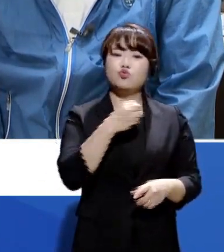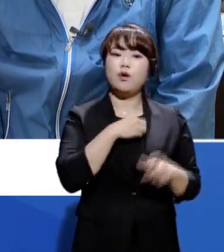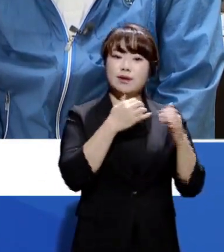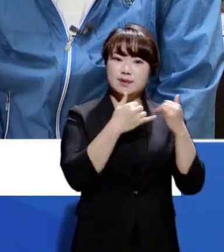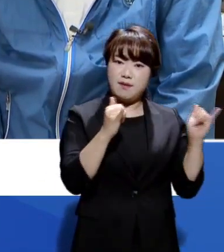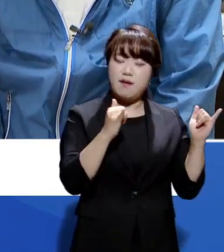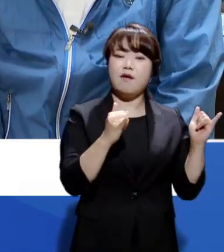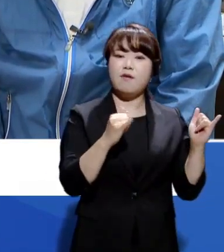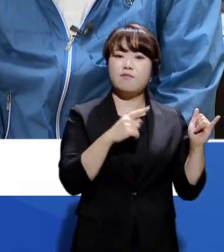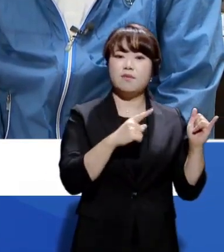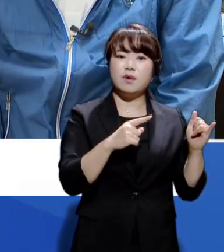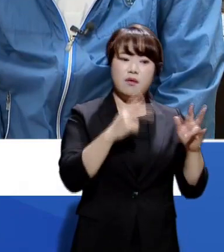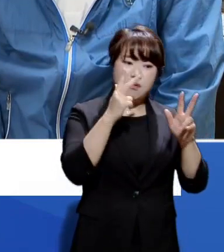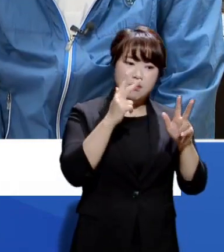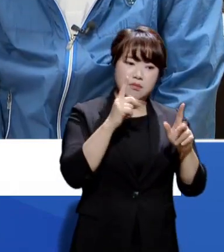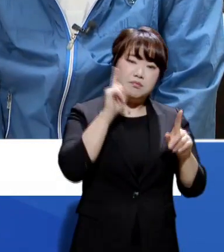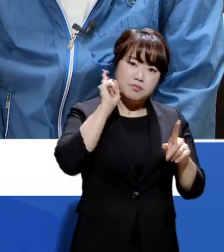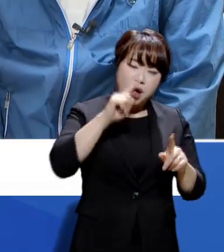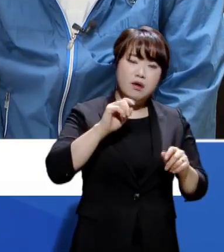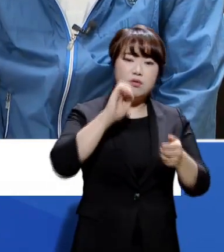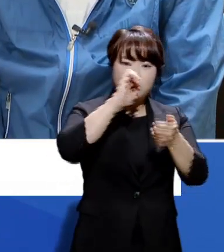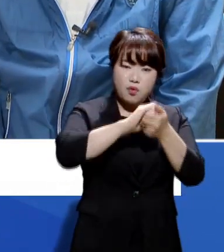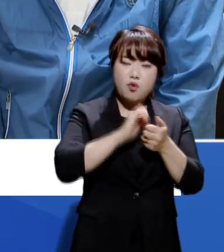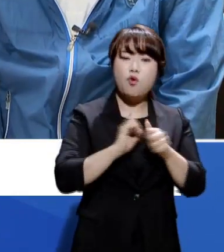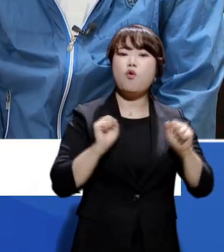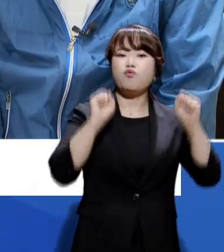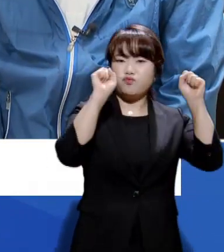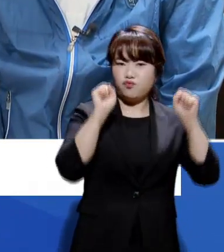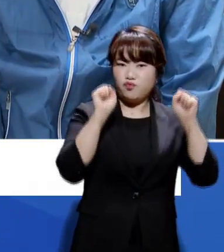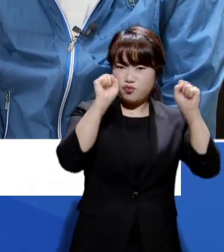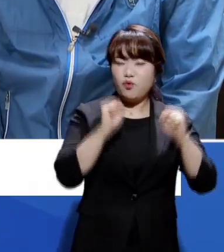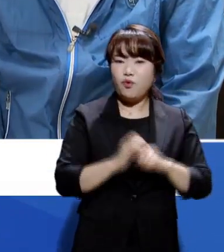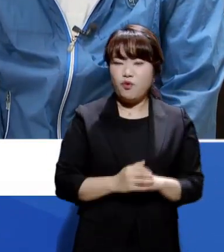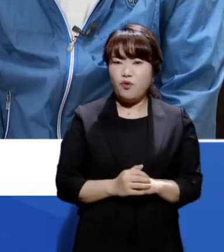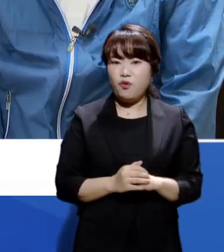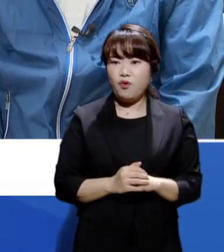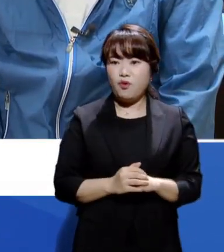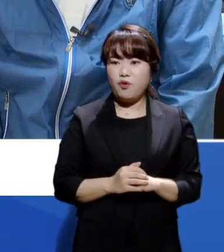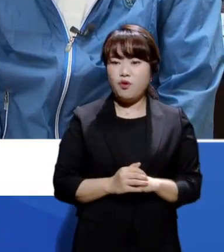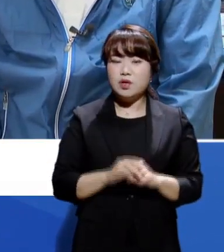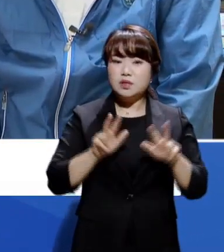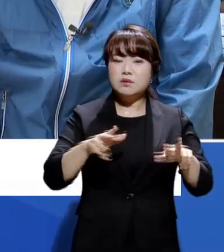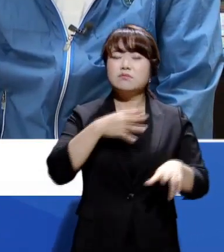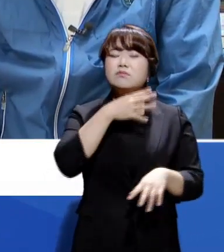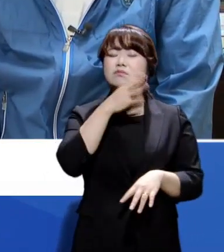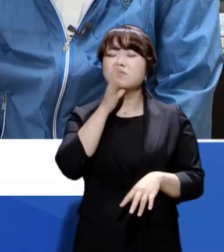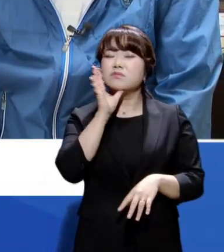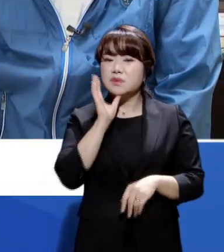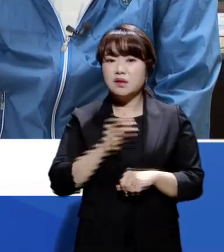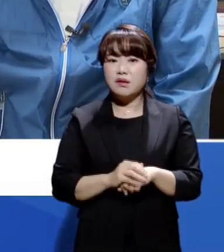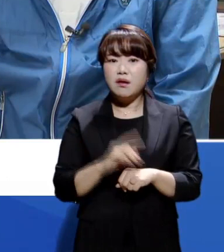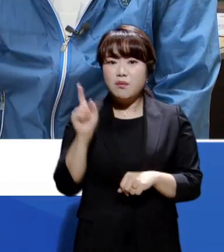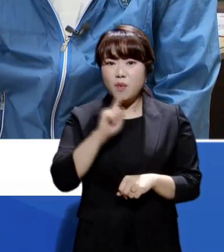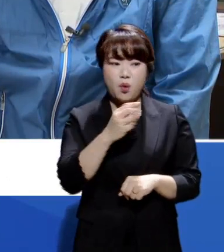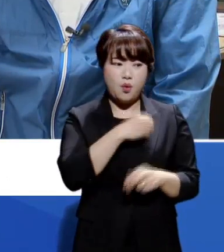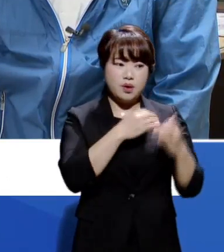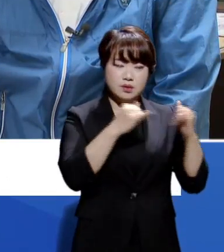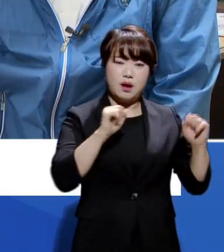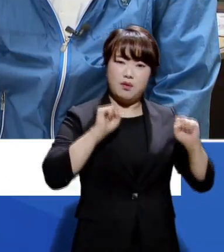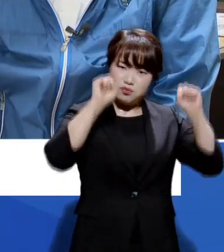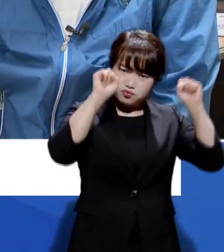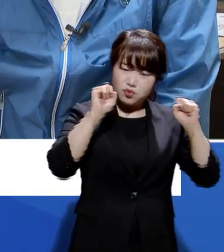회원들이 장기적으로 지금 장기 저기 노령화 시대에 회원들을 지키기